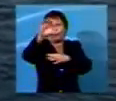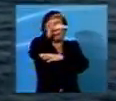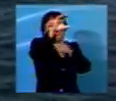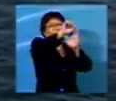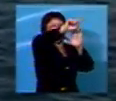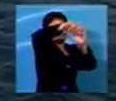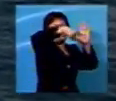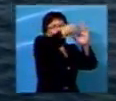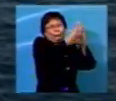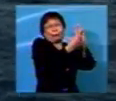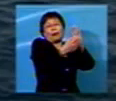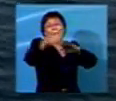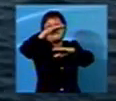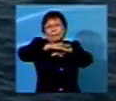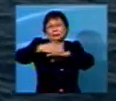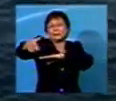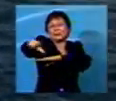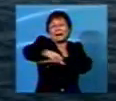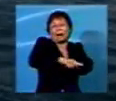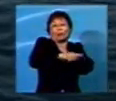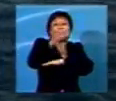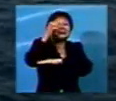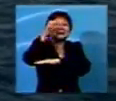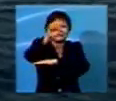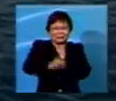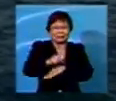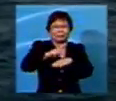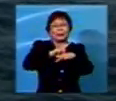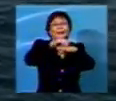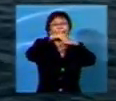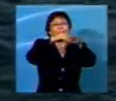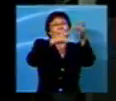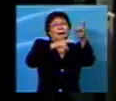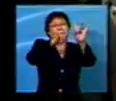pesawat tersebut berada di lautan China selatan pada 8 Mac